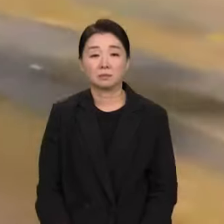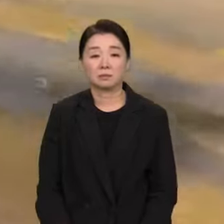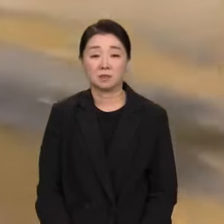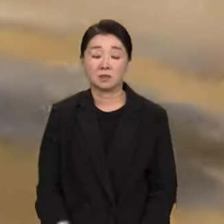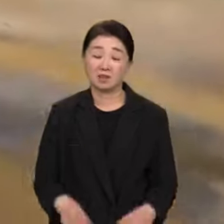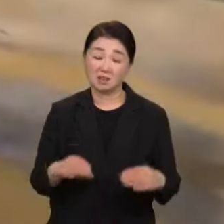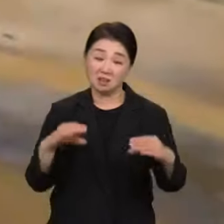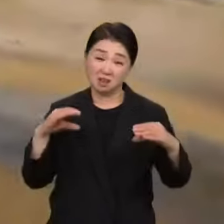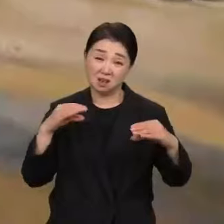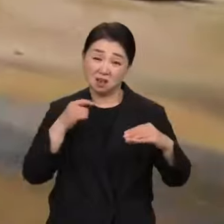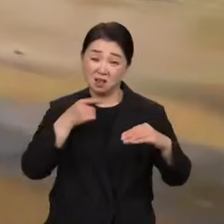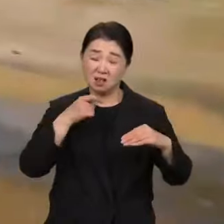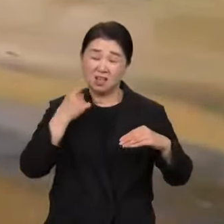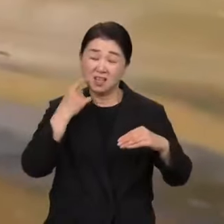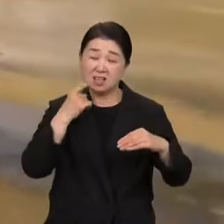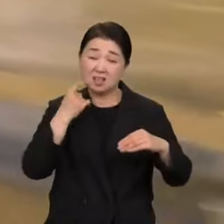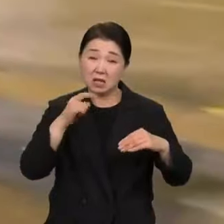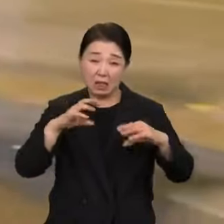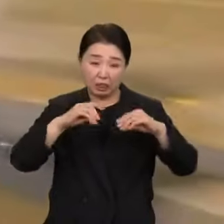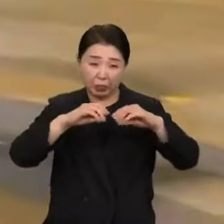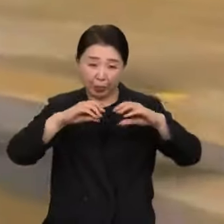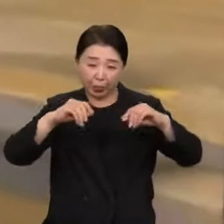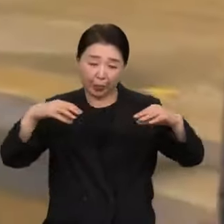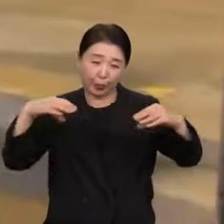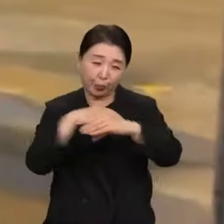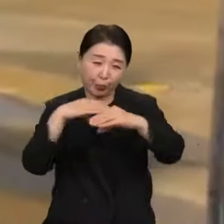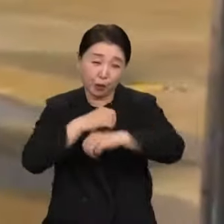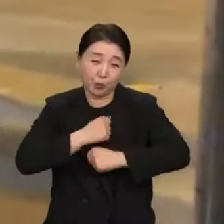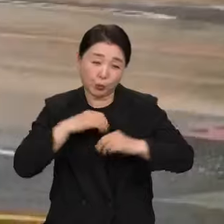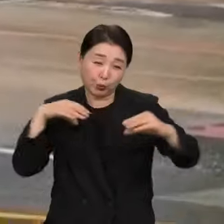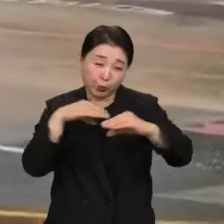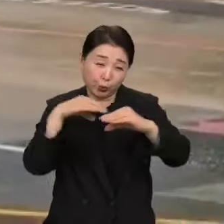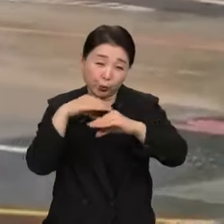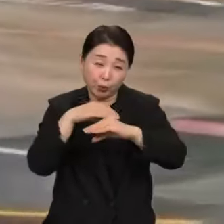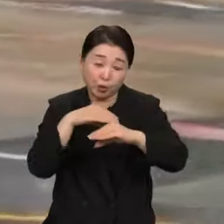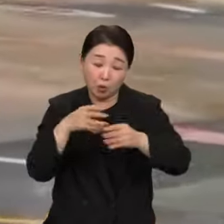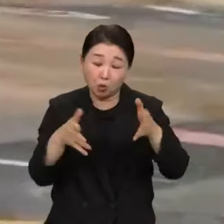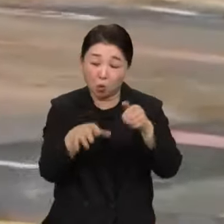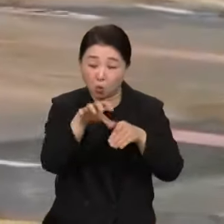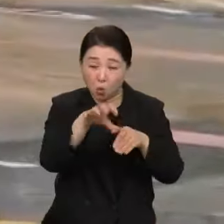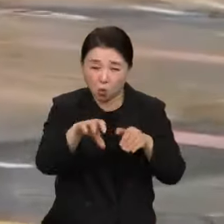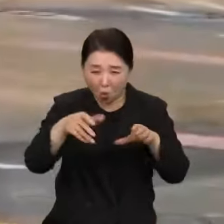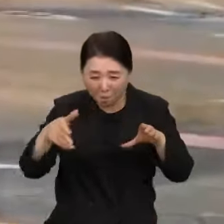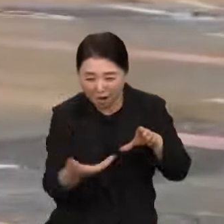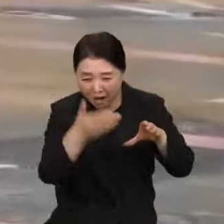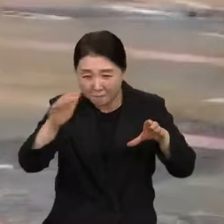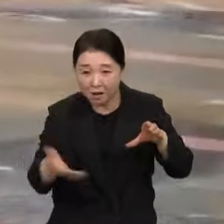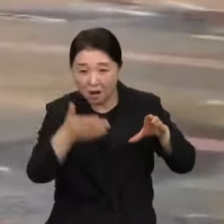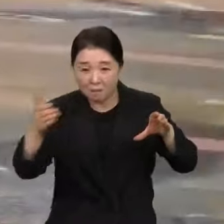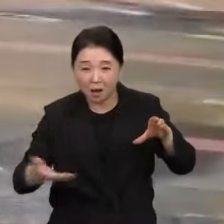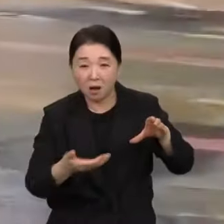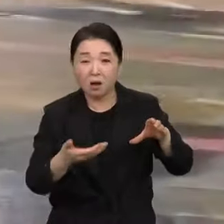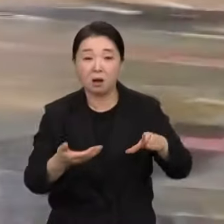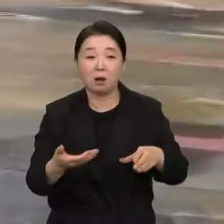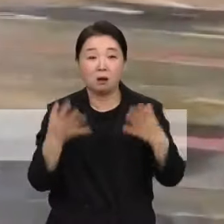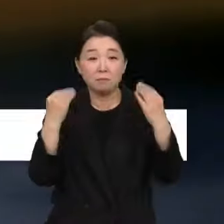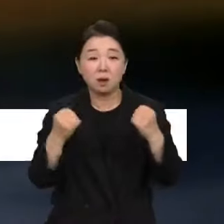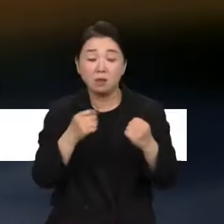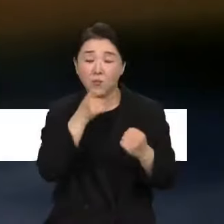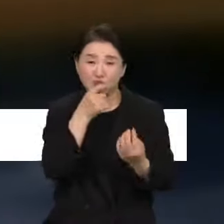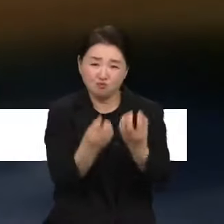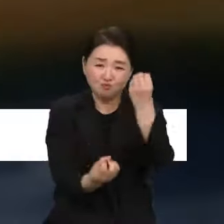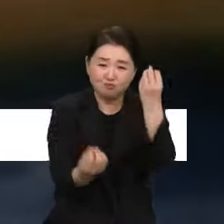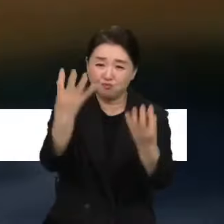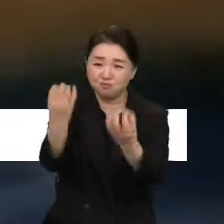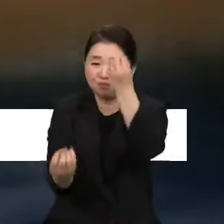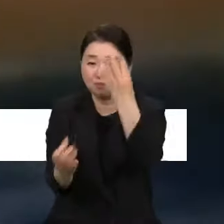차들이 도로에 가득한 흙탕물을 피해 조심스럽게 달립니다. 도로 곳곳은 울퉁불퉁하게 튀어나왔습니다. 물이 많이